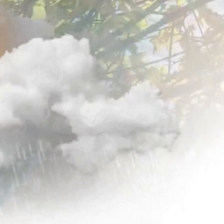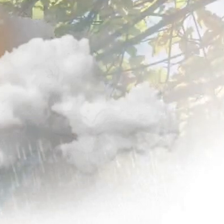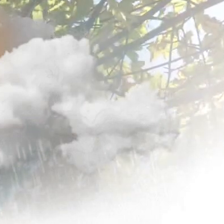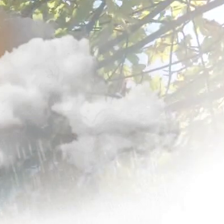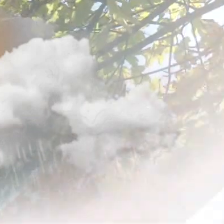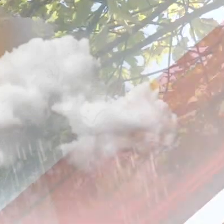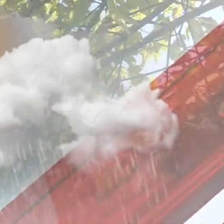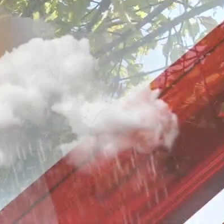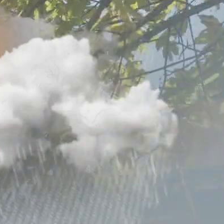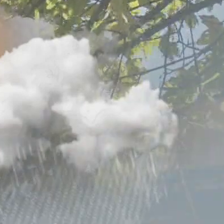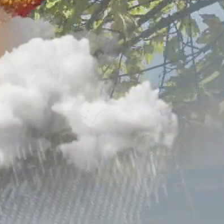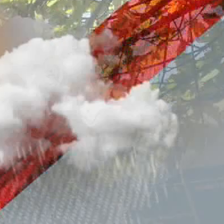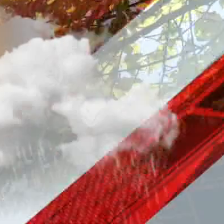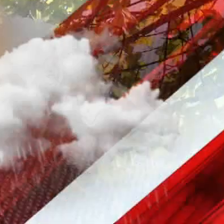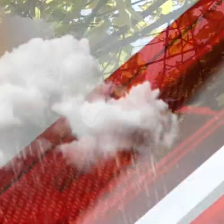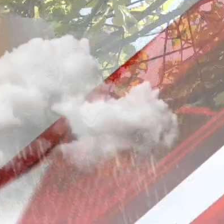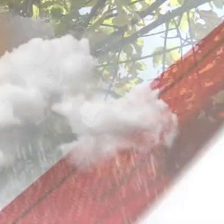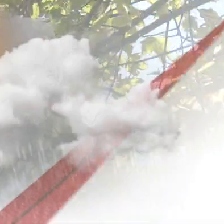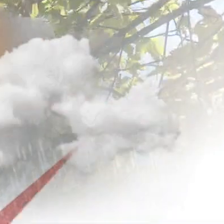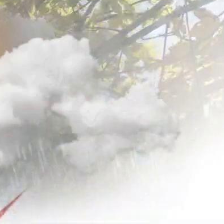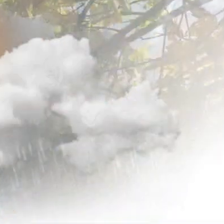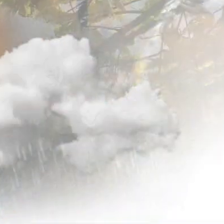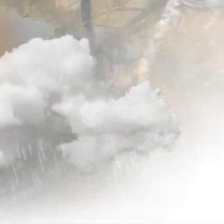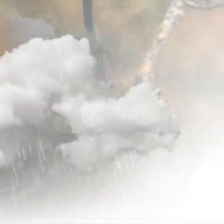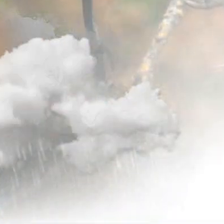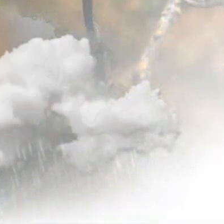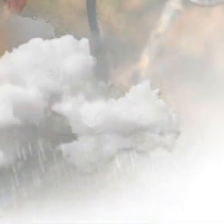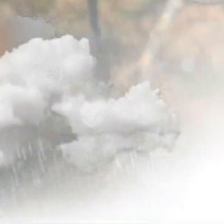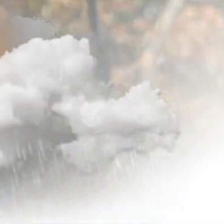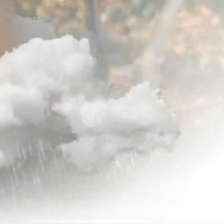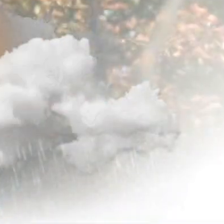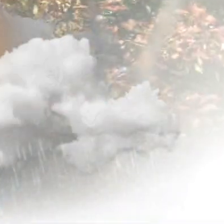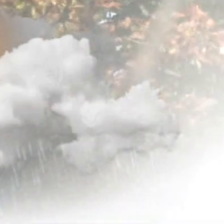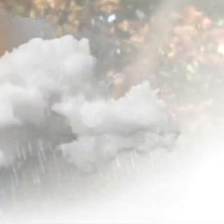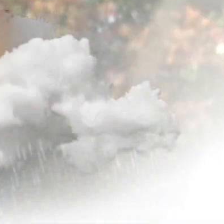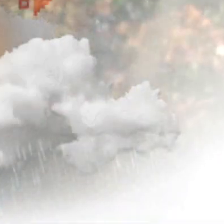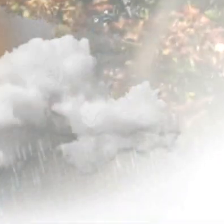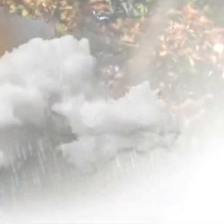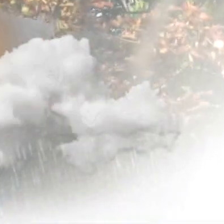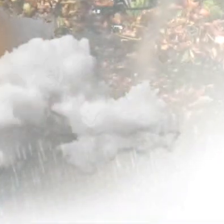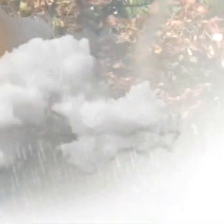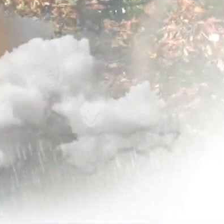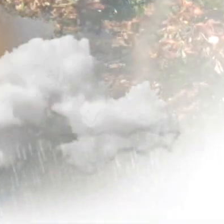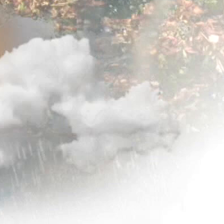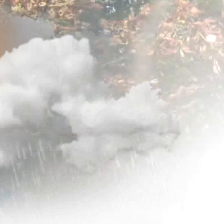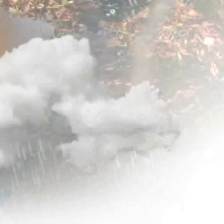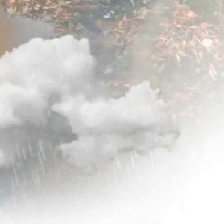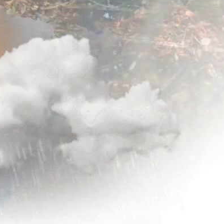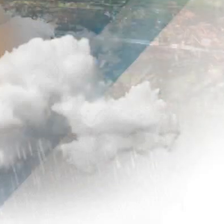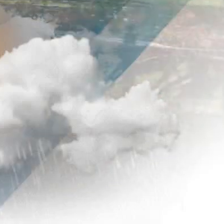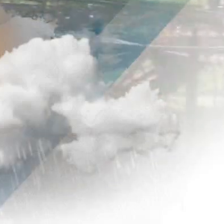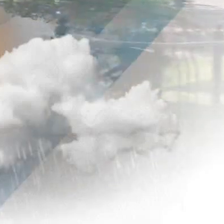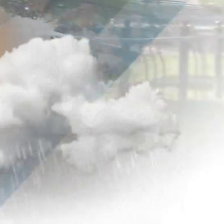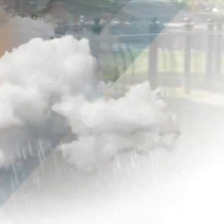метраў на секунду. У Ліді і Іўі, каля 19 градусов цяпла раніцай, да плюс